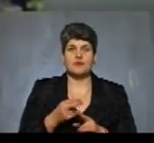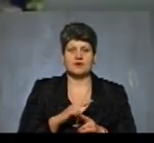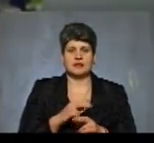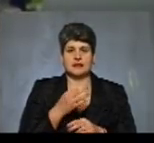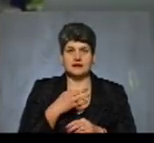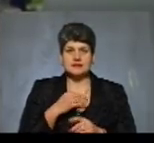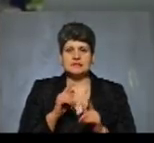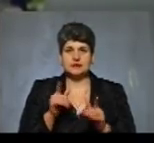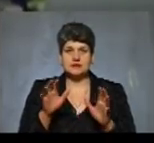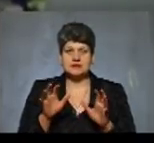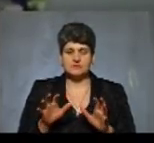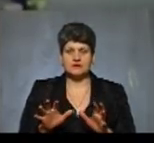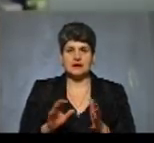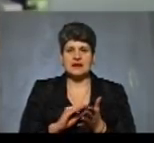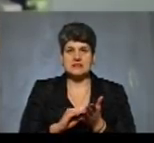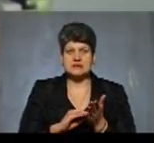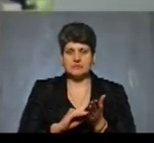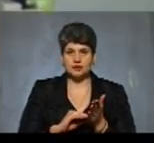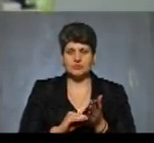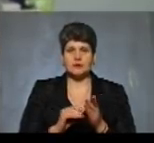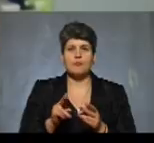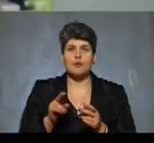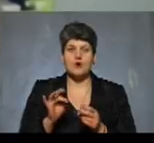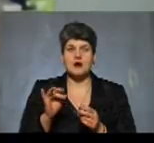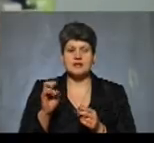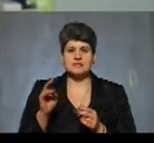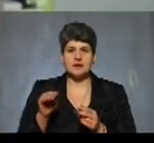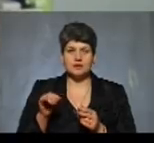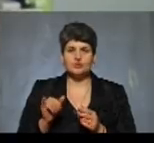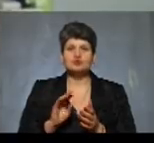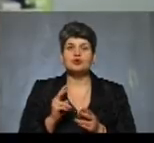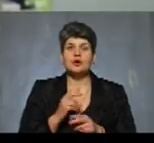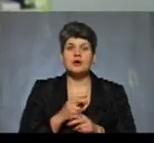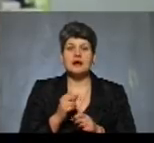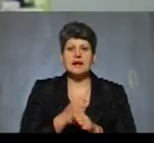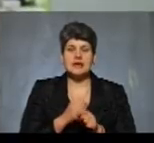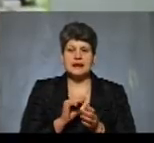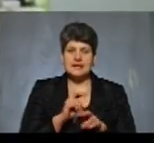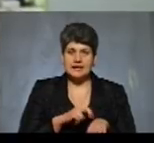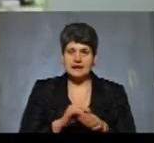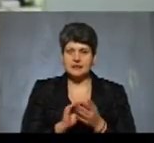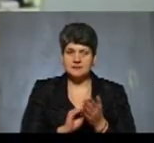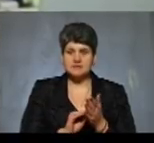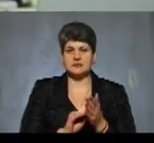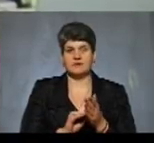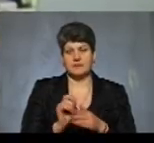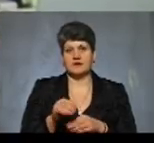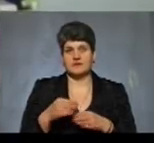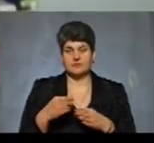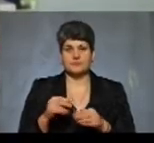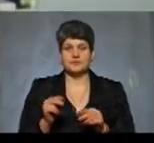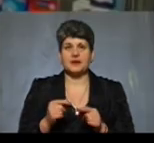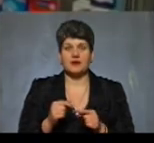законодавства. Тобто рецептурні препарати здійснюються по рецепту лікаря, що лікар призначив, те ми відпустили, а безрецептурні також за узгодженням